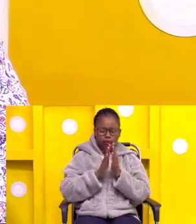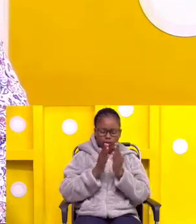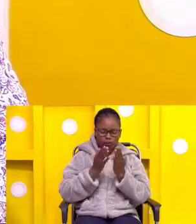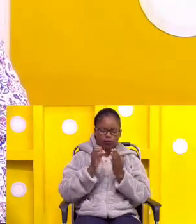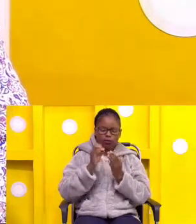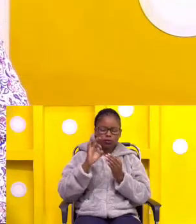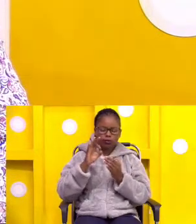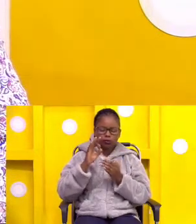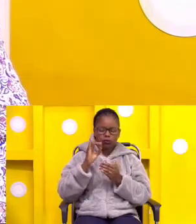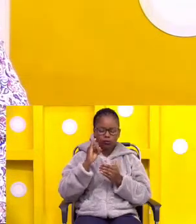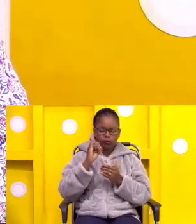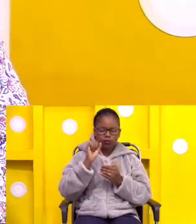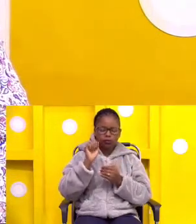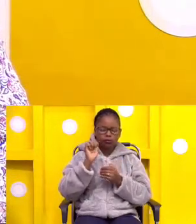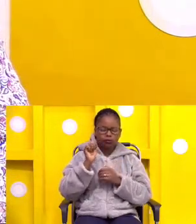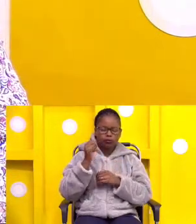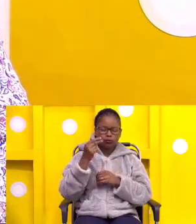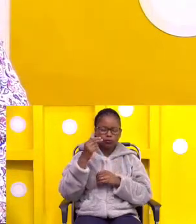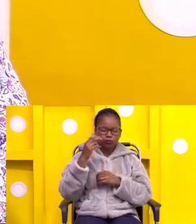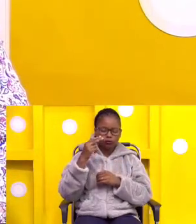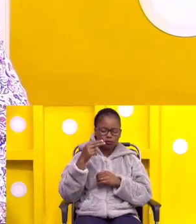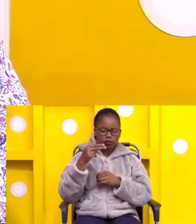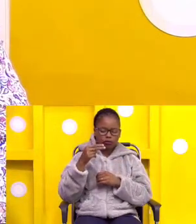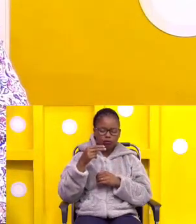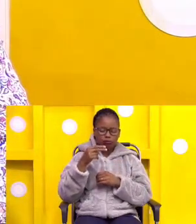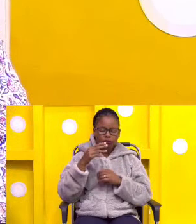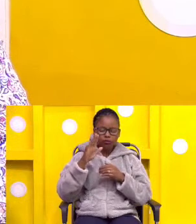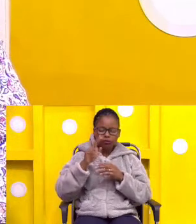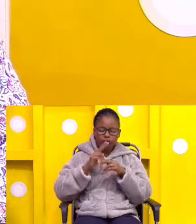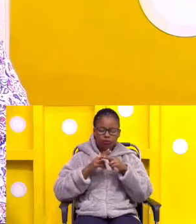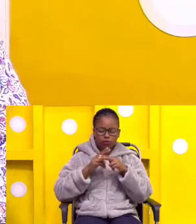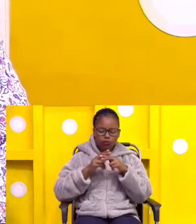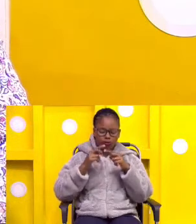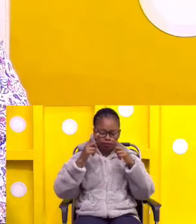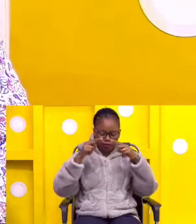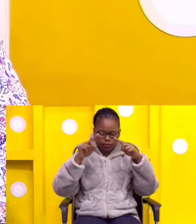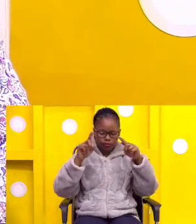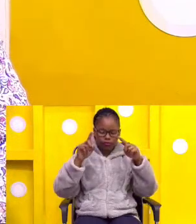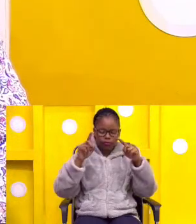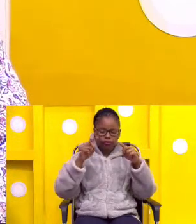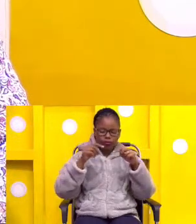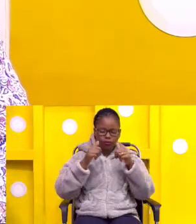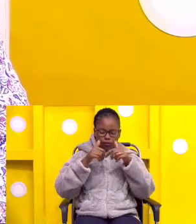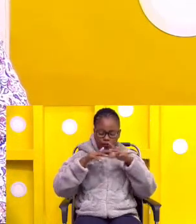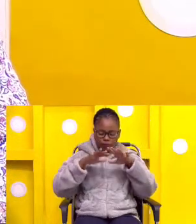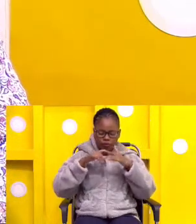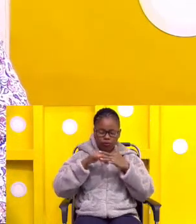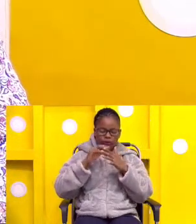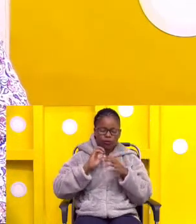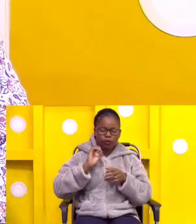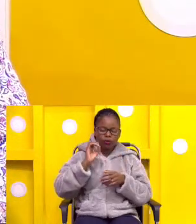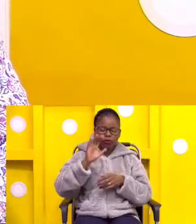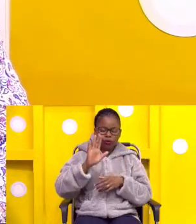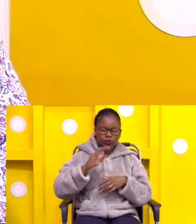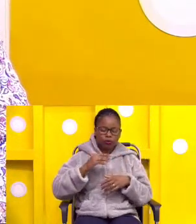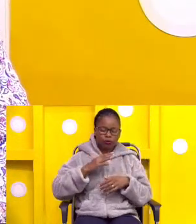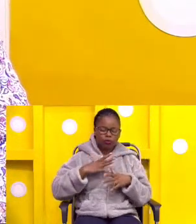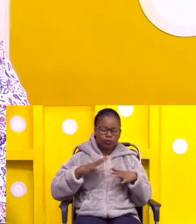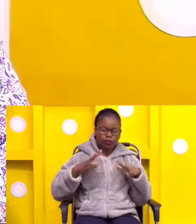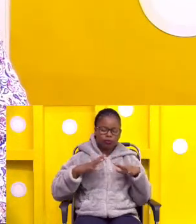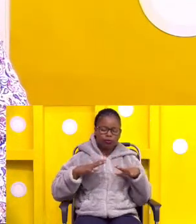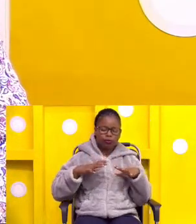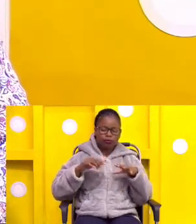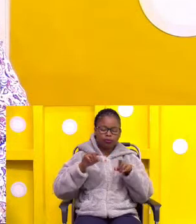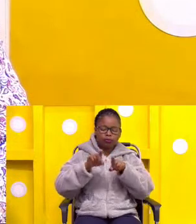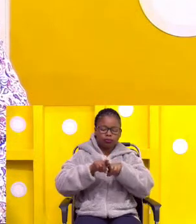Isaia. Rĩtwa rĩaku rĩrotũgĩra. Ndaria kũrathimwo igũrũ rĩa andũ aku. Ndaria kuohorwo igũrũ rĩa